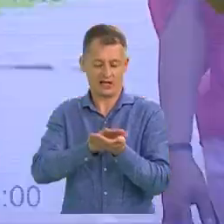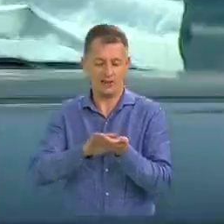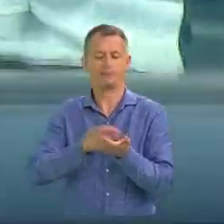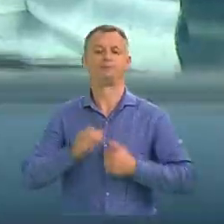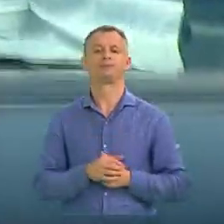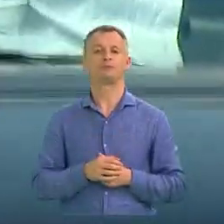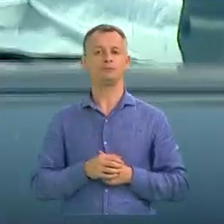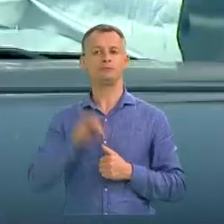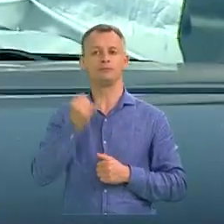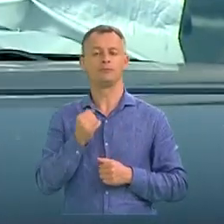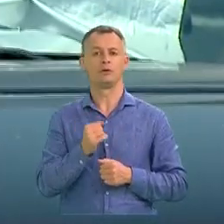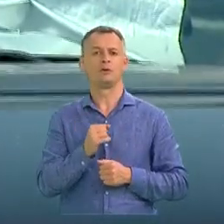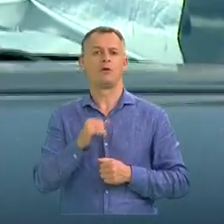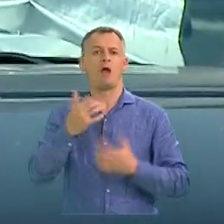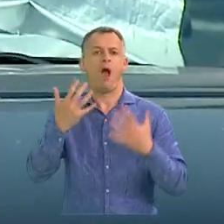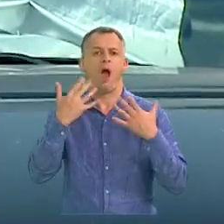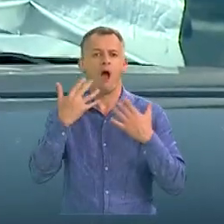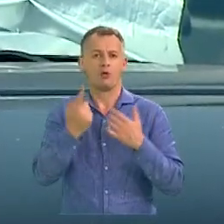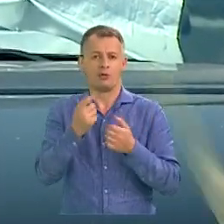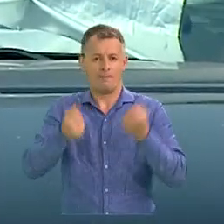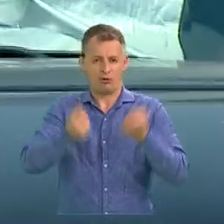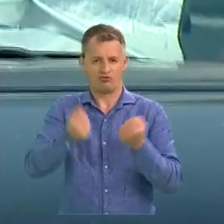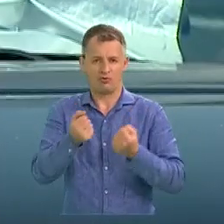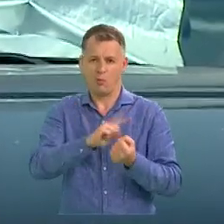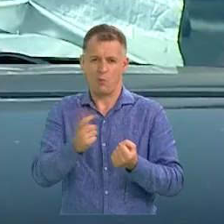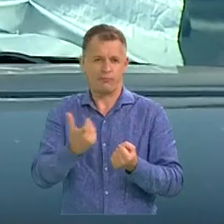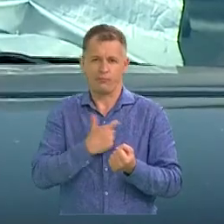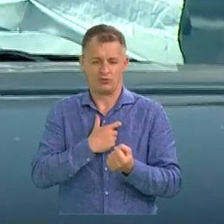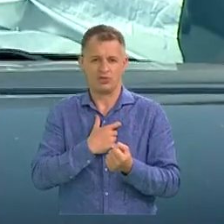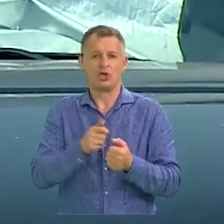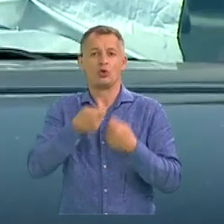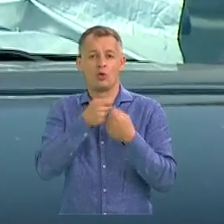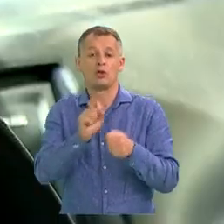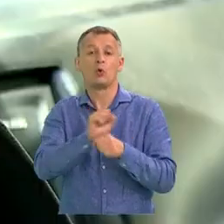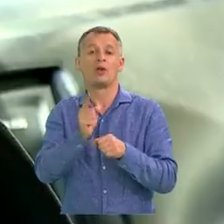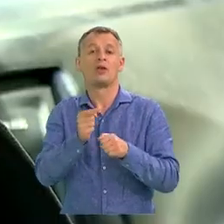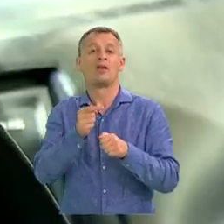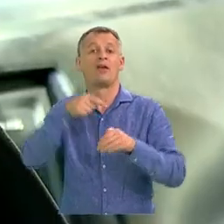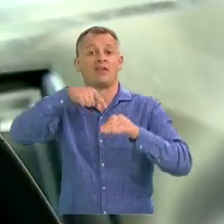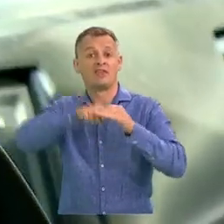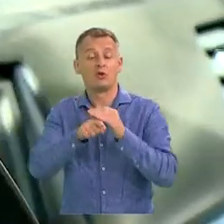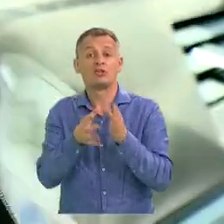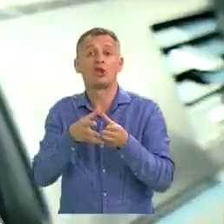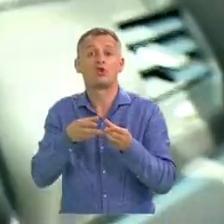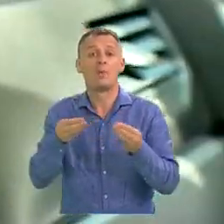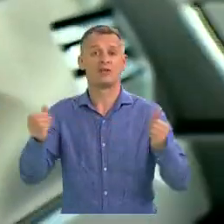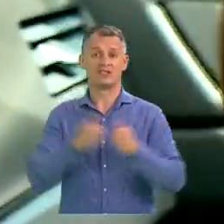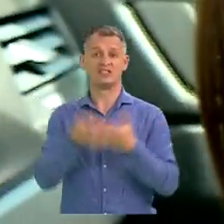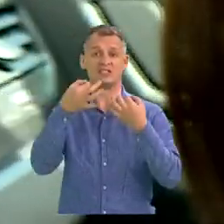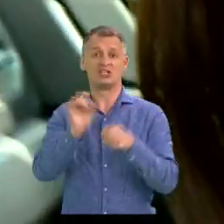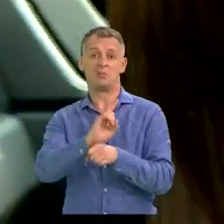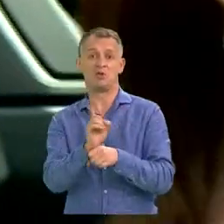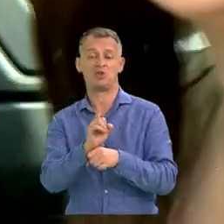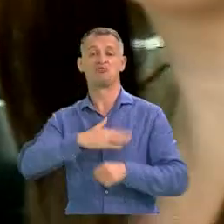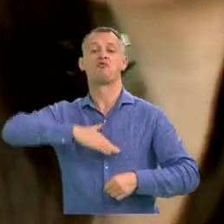cuptoare. Aerul din habitaclu devine irespirabil, iar toate lucrurile lăsate în interior se topesc la propriu. Doar 10 minute sunt suficiente